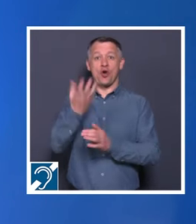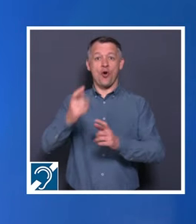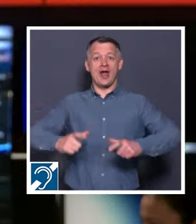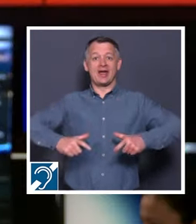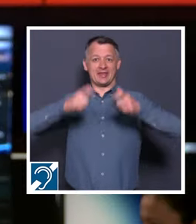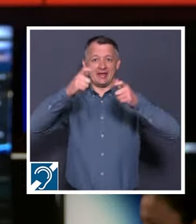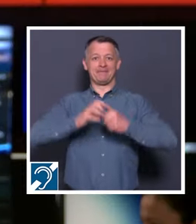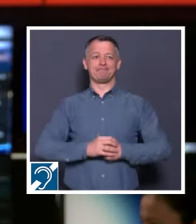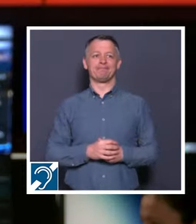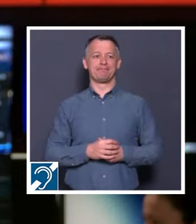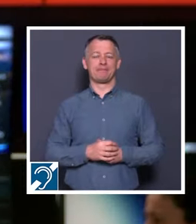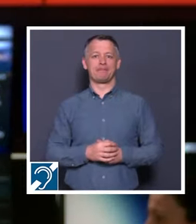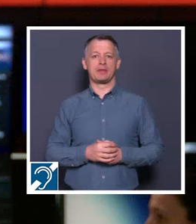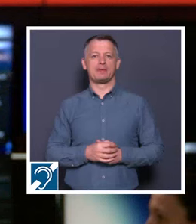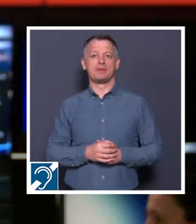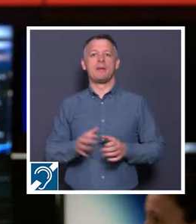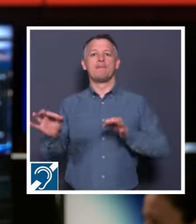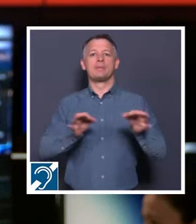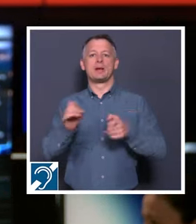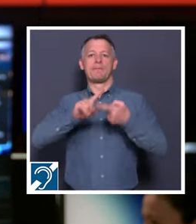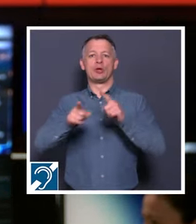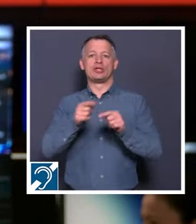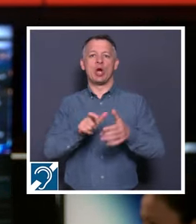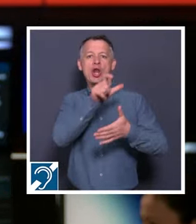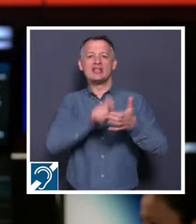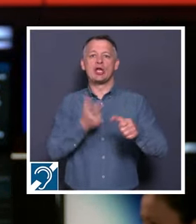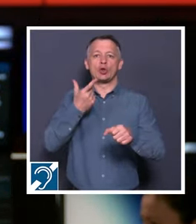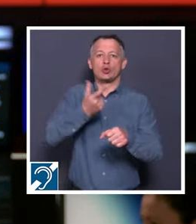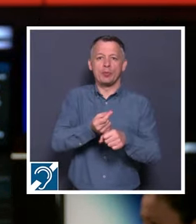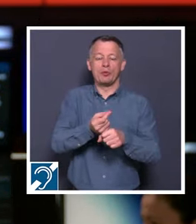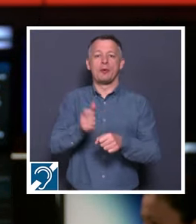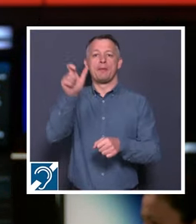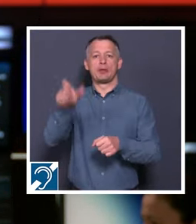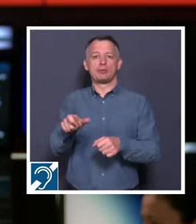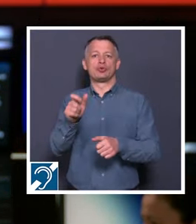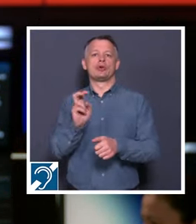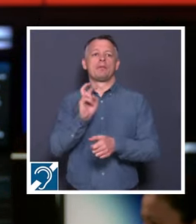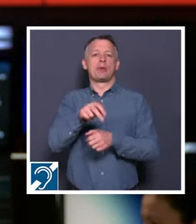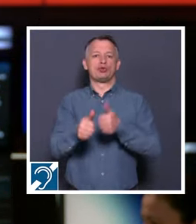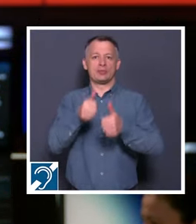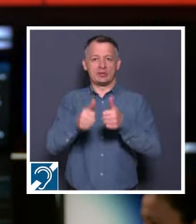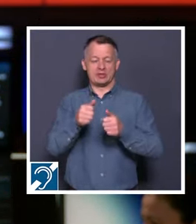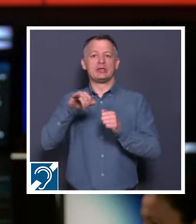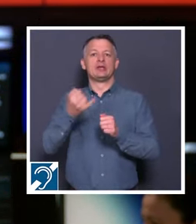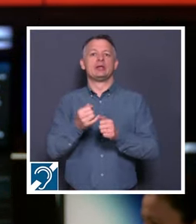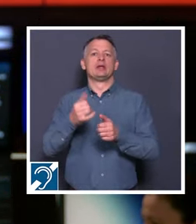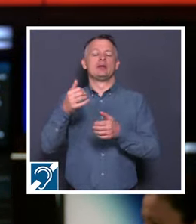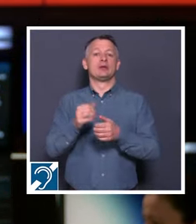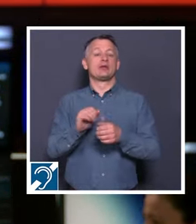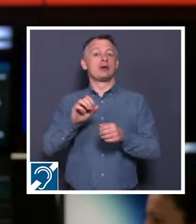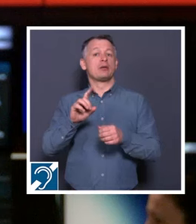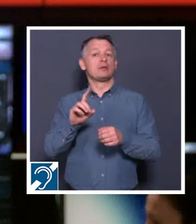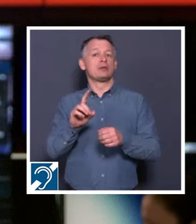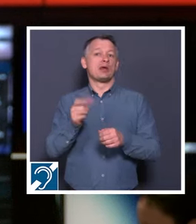clădire. În plan politic, cu o listă dublă de candidați față de numărul de mandate propuse să le câștige, dar cu o